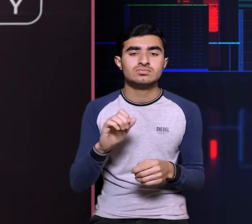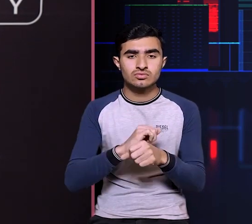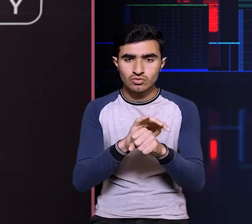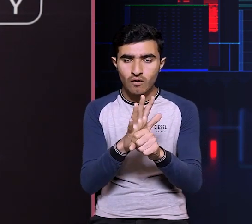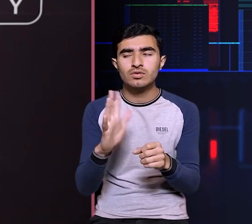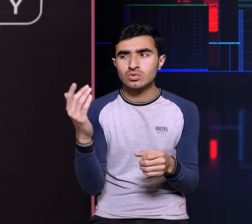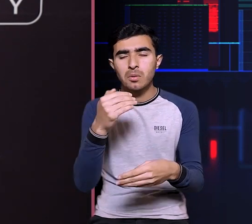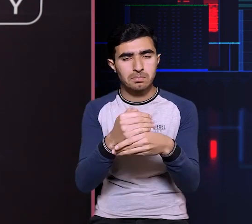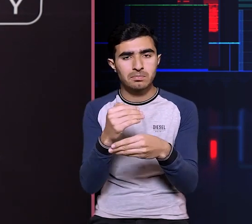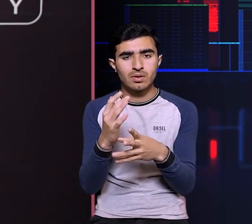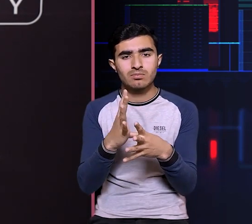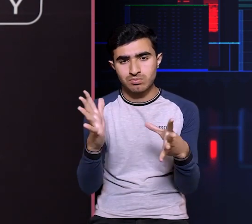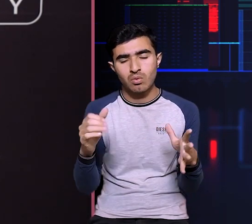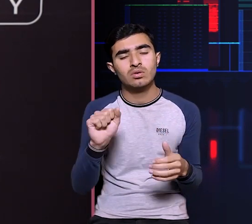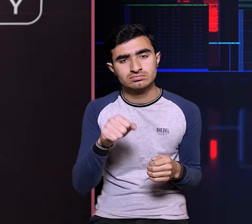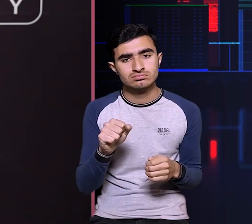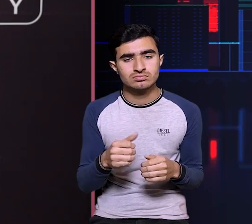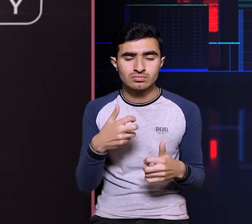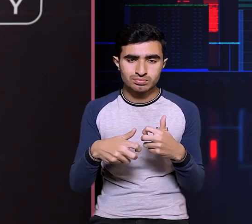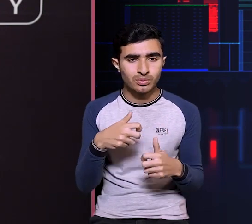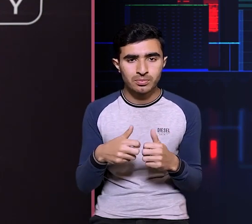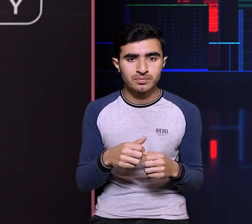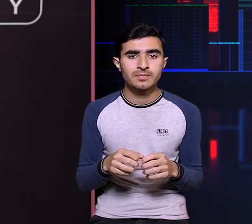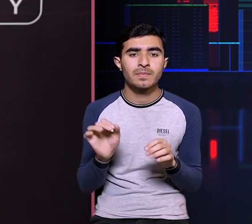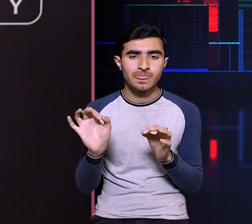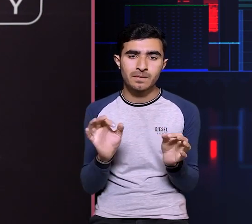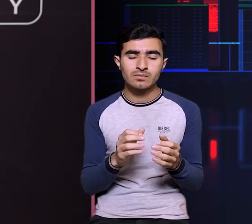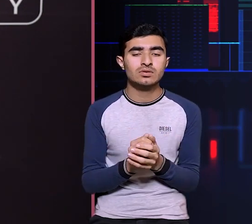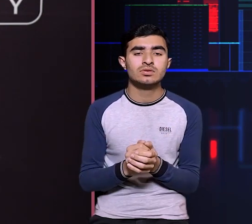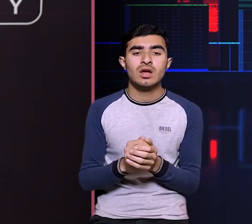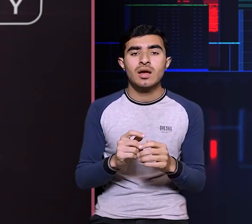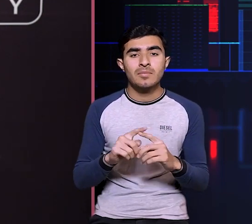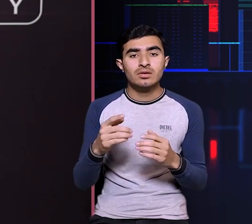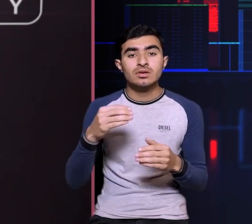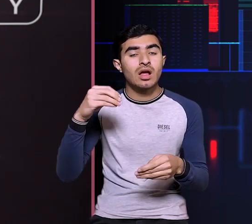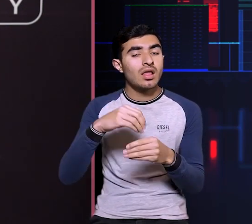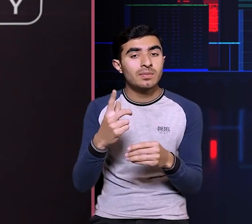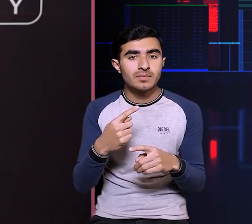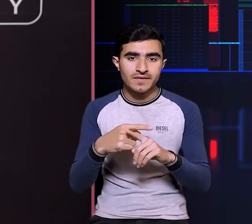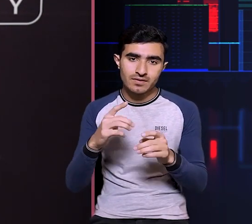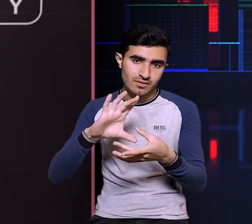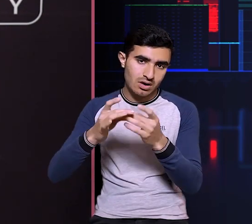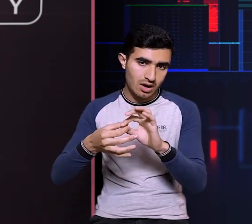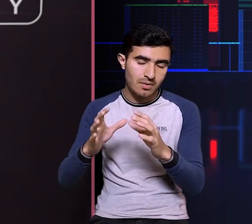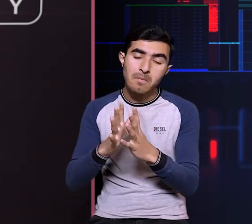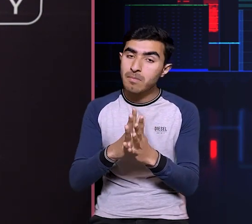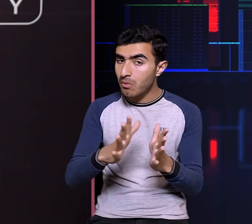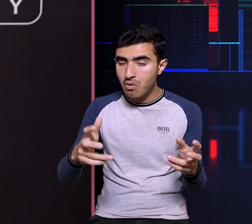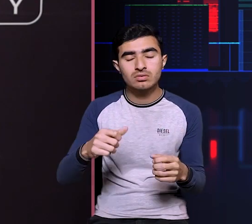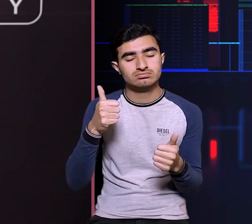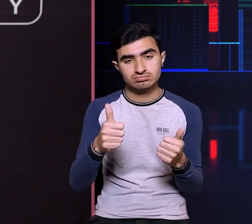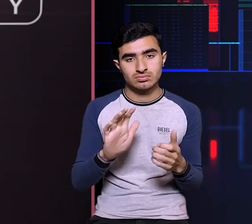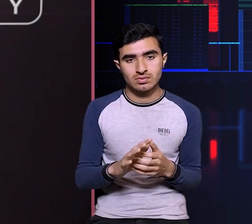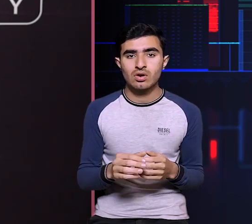लाइफस्टाइल एग्जीबिशन। इसमें नेटवर्किंग के बहुत ज़्यादा चांसेस होते हैं और हमारे तकरीबन कोई 150-200 हमारे स्टॉल्स लगते हैं,